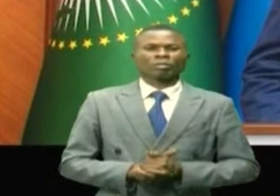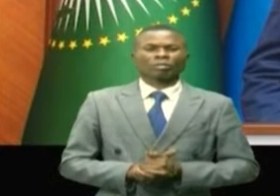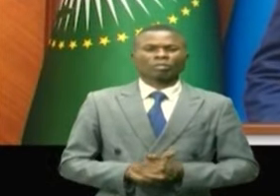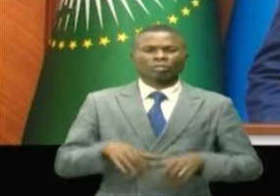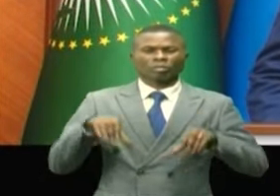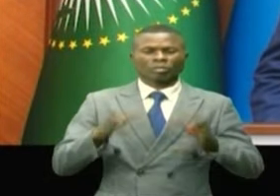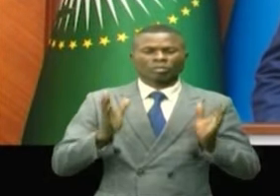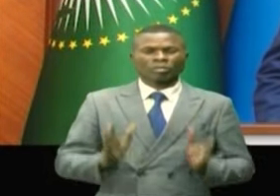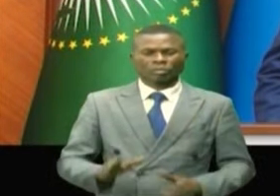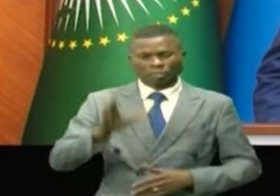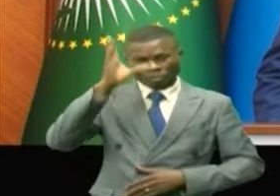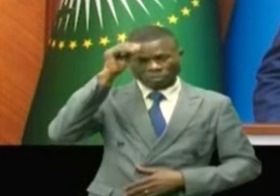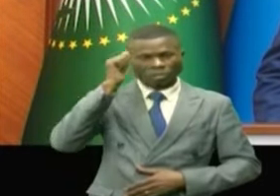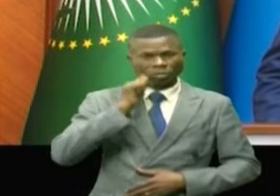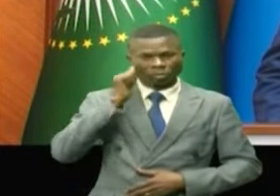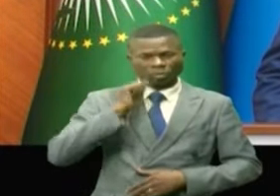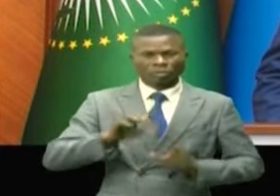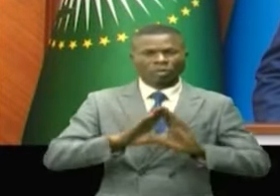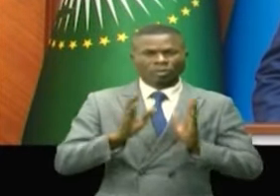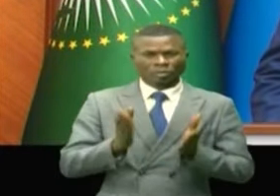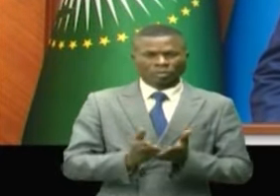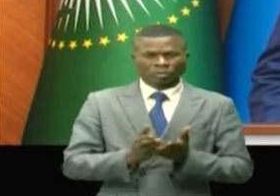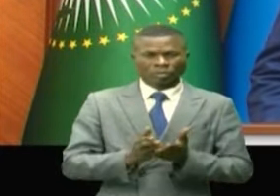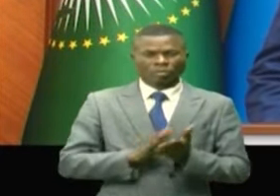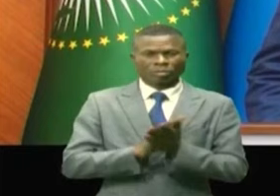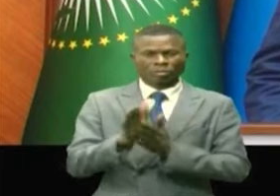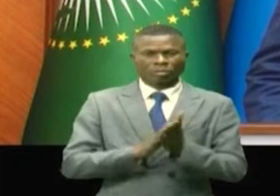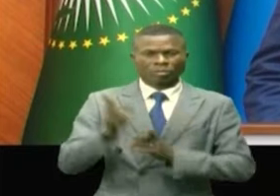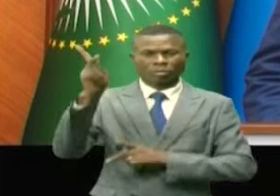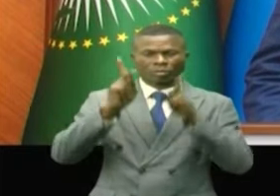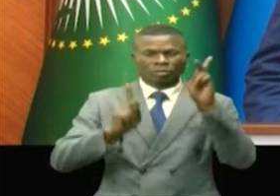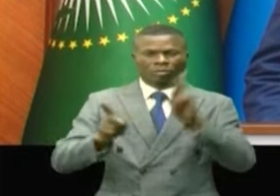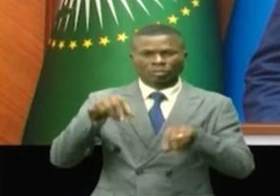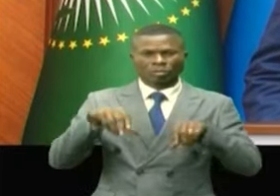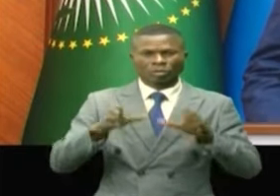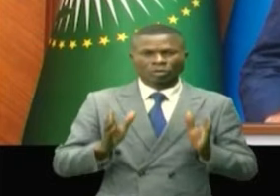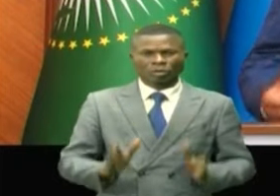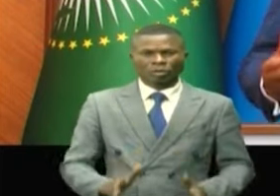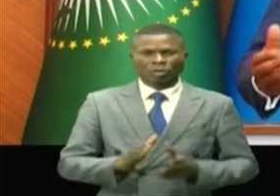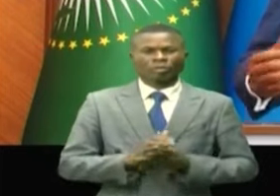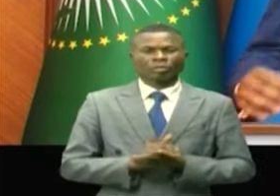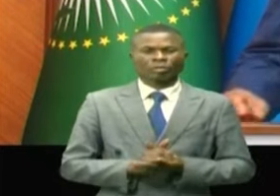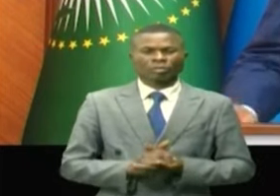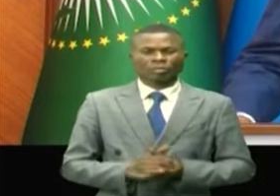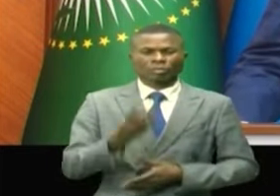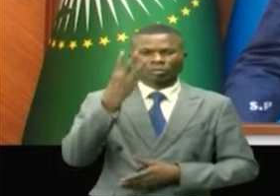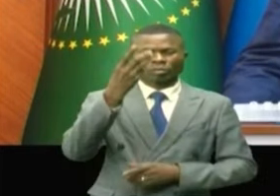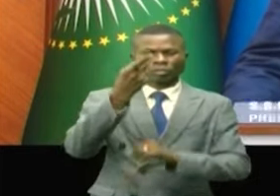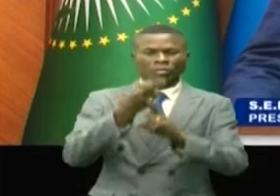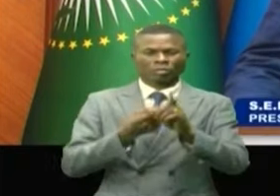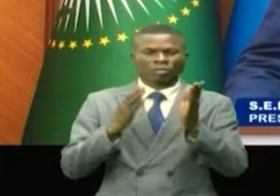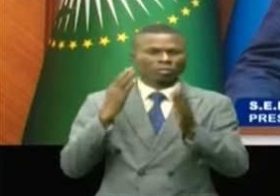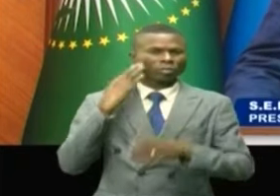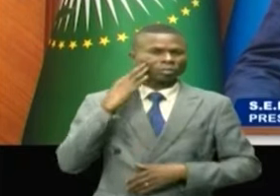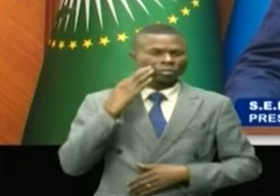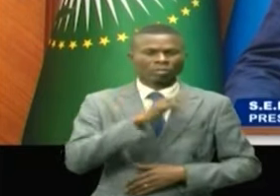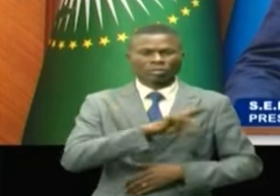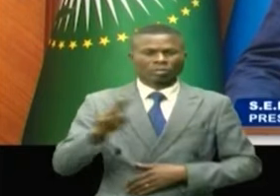congolaises et congolais mes très chers compatriotes le 3 mai